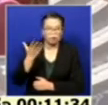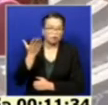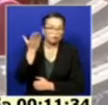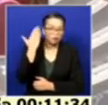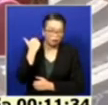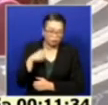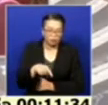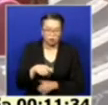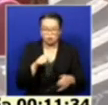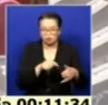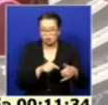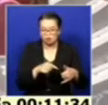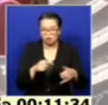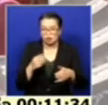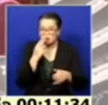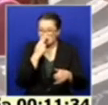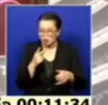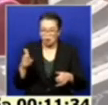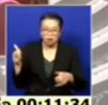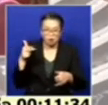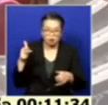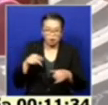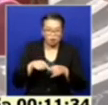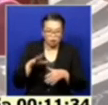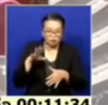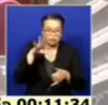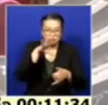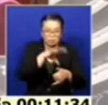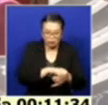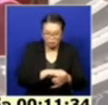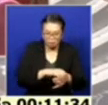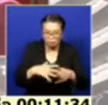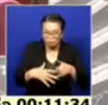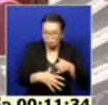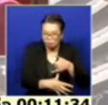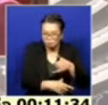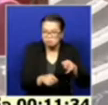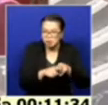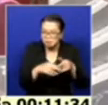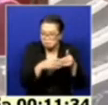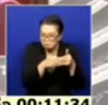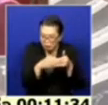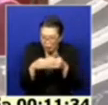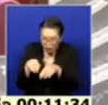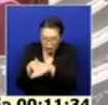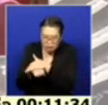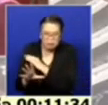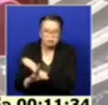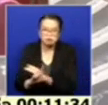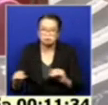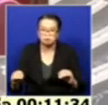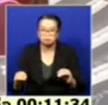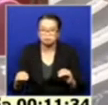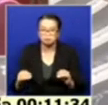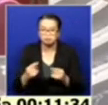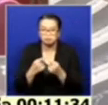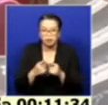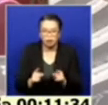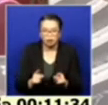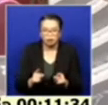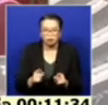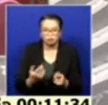ภัยคุกคามนะฮะต่อความมั่นคงแต่เรื่องที่กำลังเกิดหรือได้เกิดมาแล้